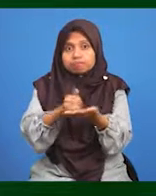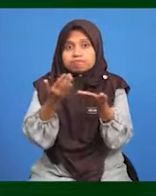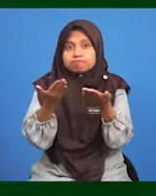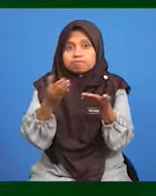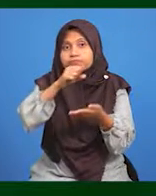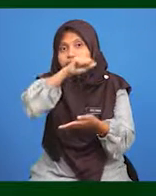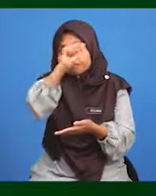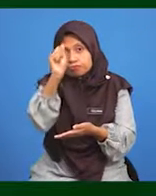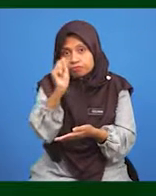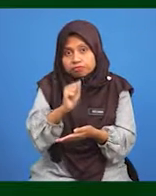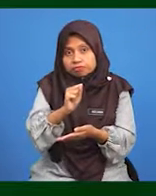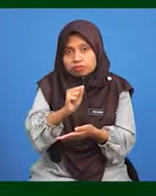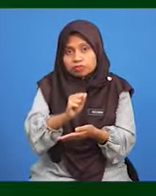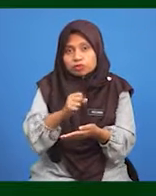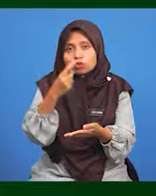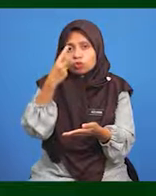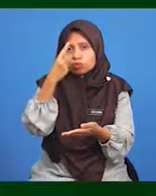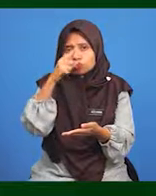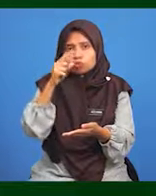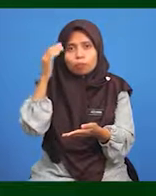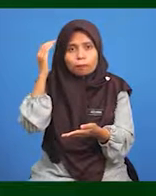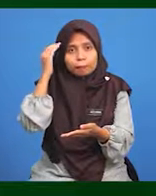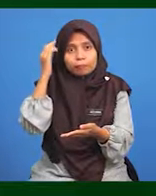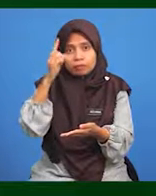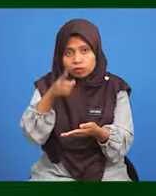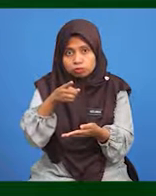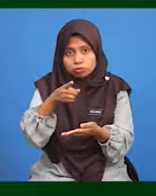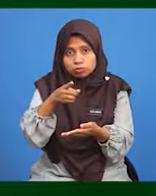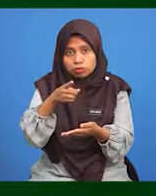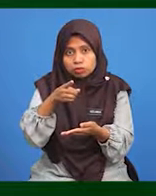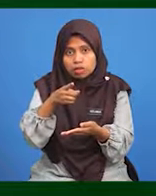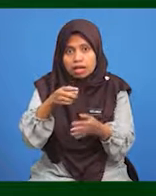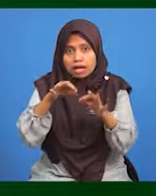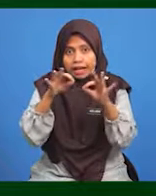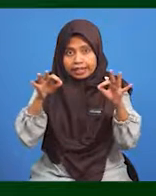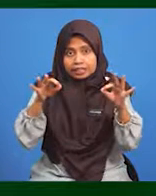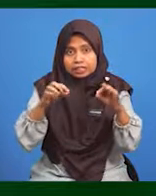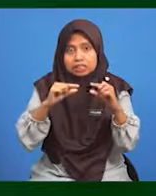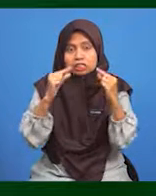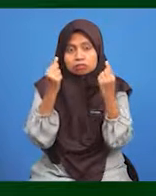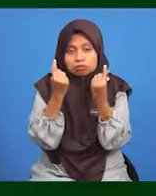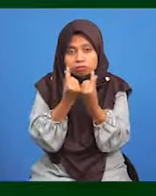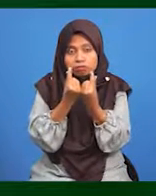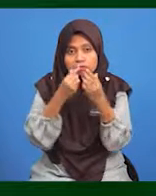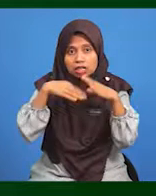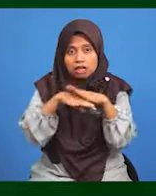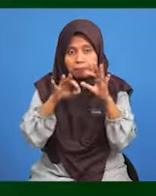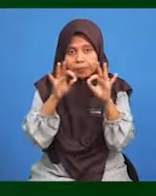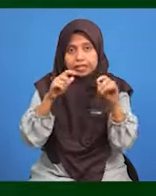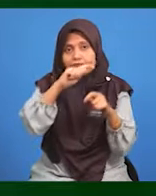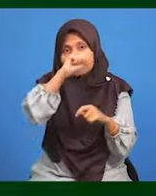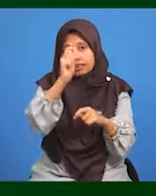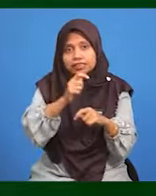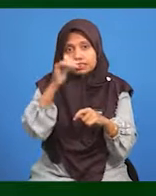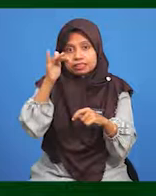untuk pengetahuan kamu ayat ini tergolong dalam ayat tanya yang